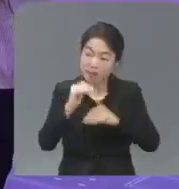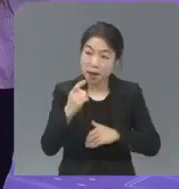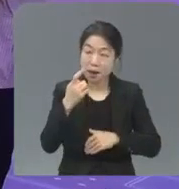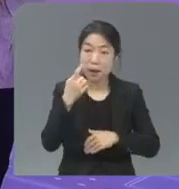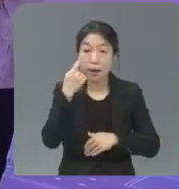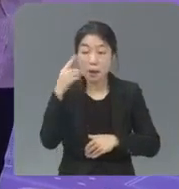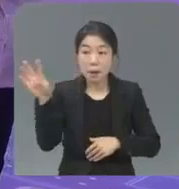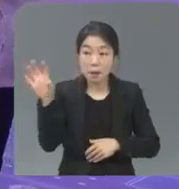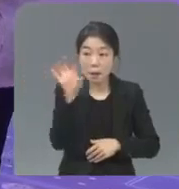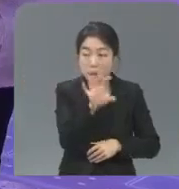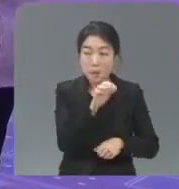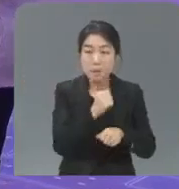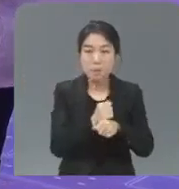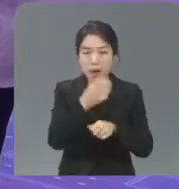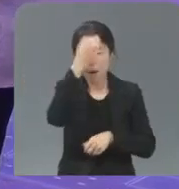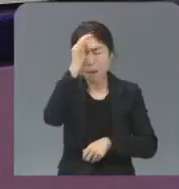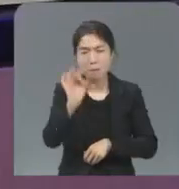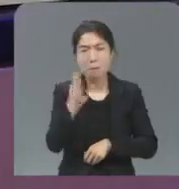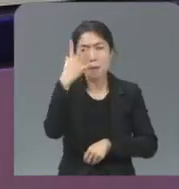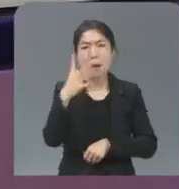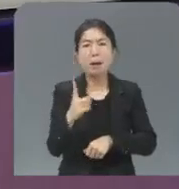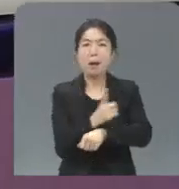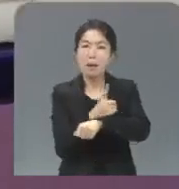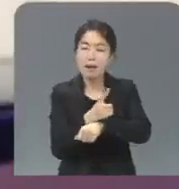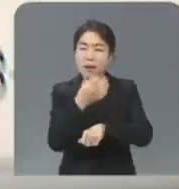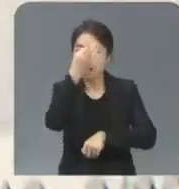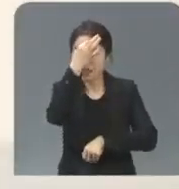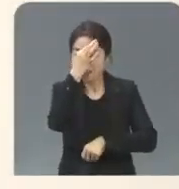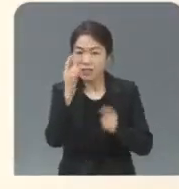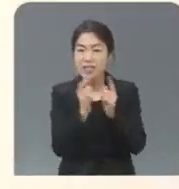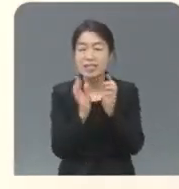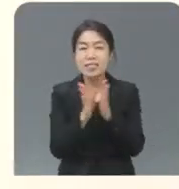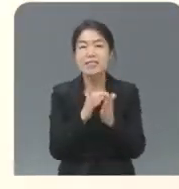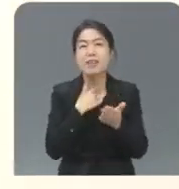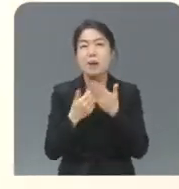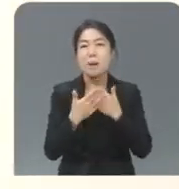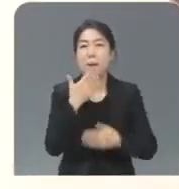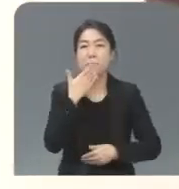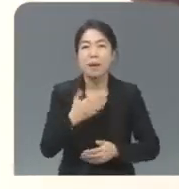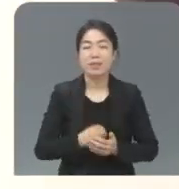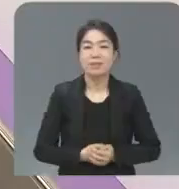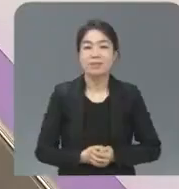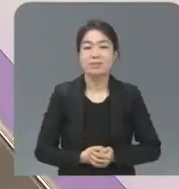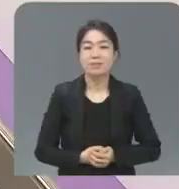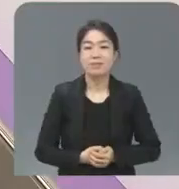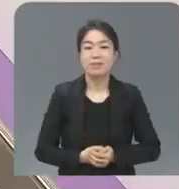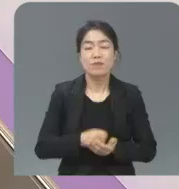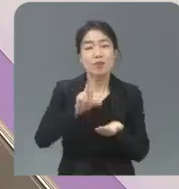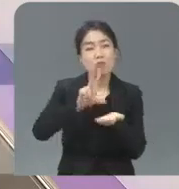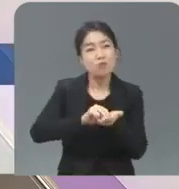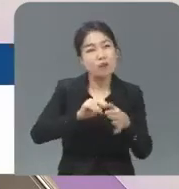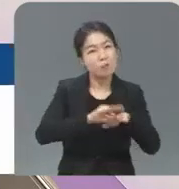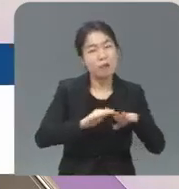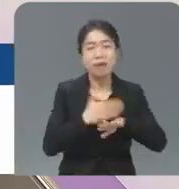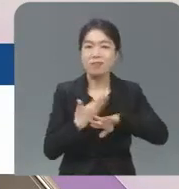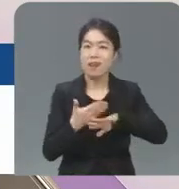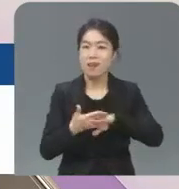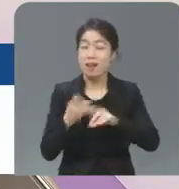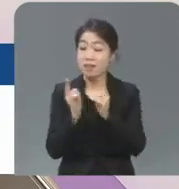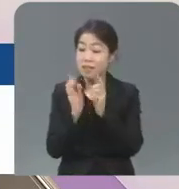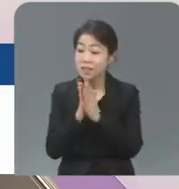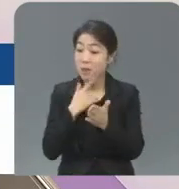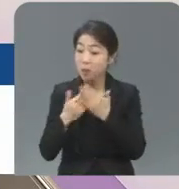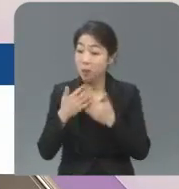시각적으로 구현하는 최첨단 디지털 기술까지 직접 체험할 수 있습니다. 문제풀이와는 다르게 체험 방식으로